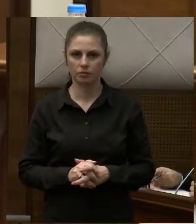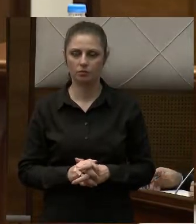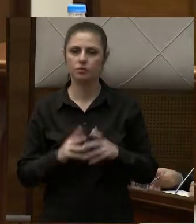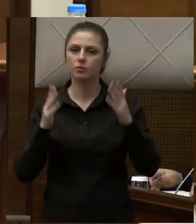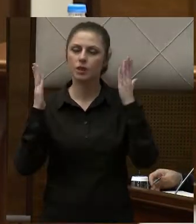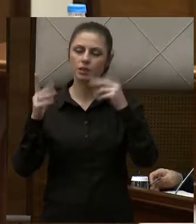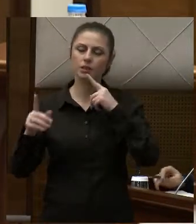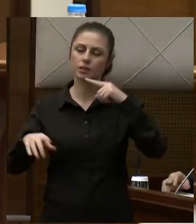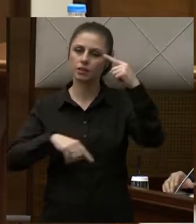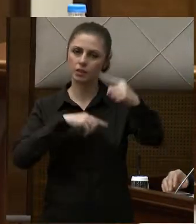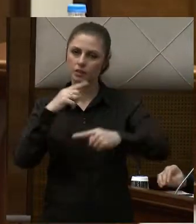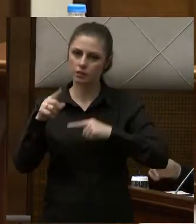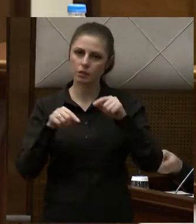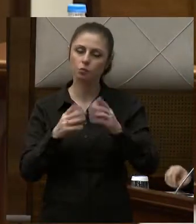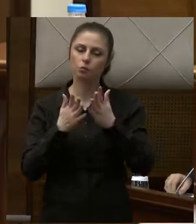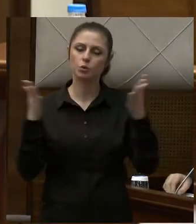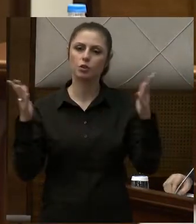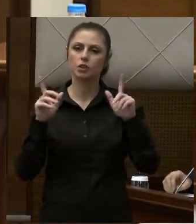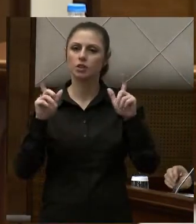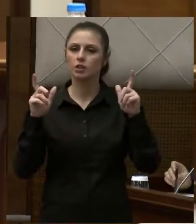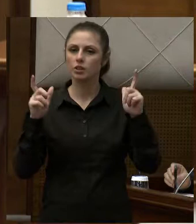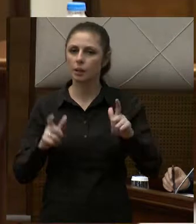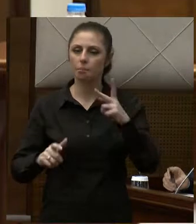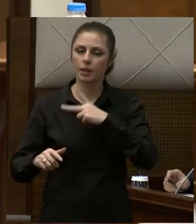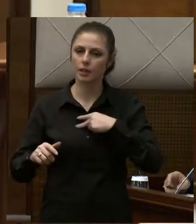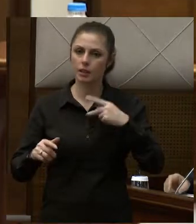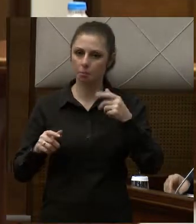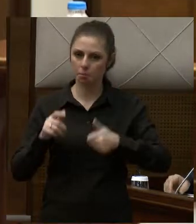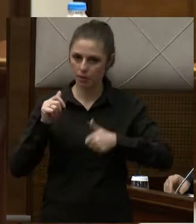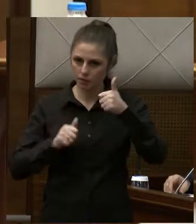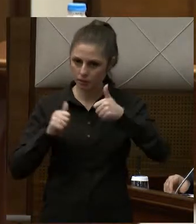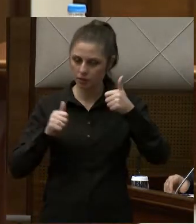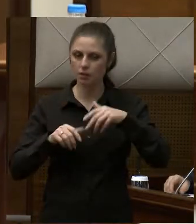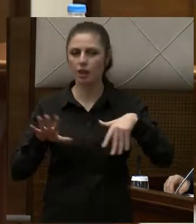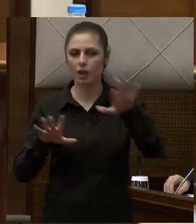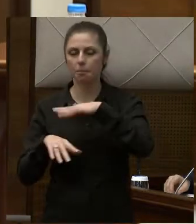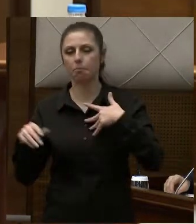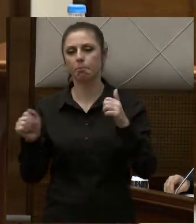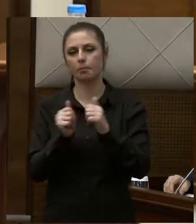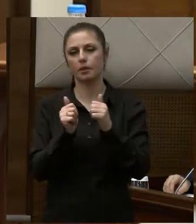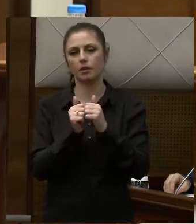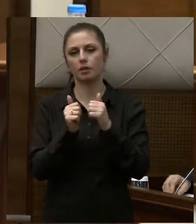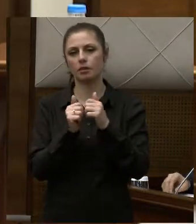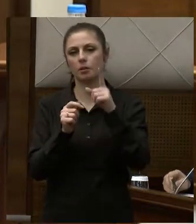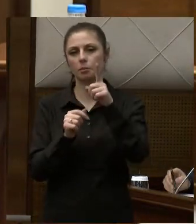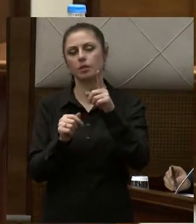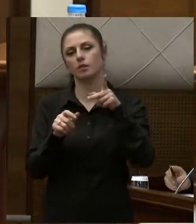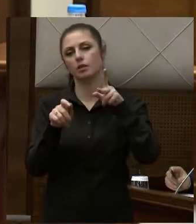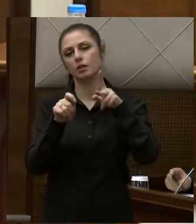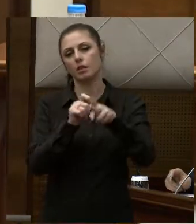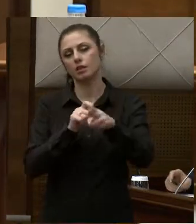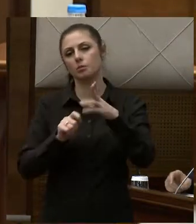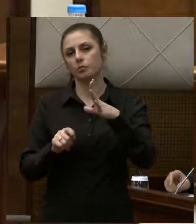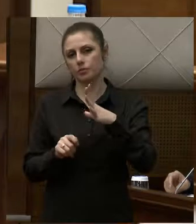önümüzdeki dönem hem Büyükşehir Belediye Başkanımız hem siz ve ilgili arkadaşlar hep beraber açılışını yapar. Çünkü bu köprünün üstünde herkes geçecek. Herkesin emeği